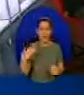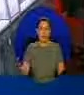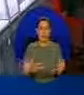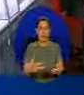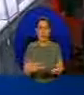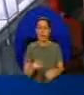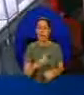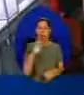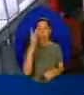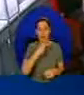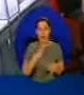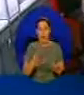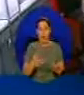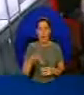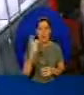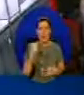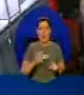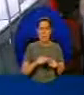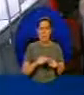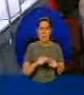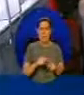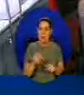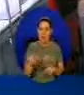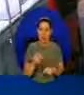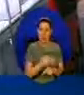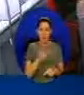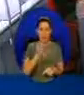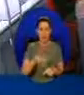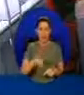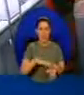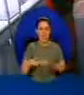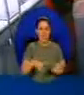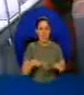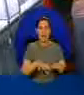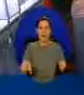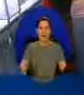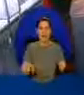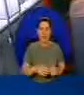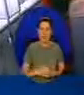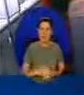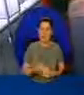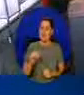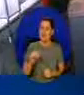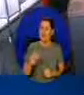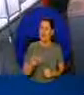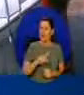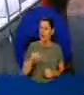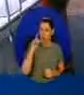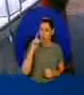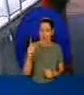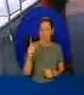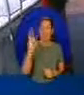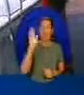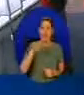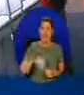די דומים במרחקים שהים המפריד בין מונח. היו הרבה דברים שהיו שמקלים על התיאוריה, והוא בכלל לא ידע אותם. נכון. אם היה לו את כל הכלים האלה,